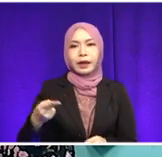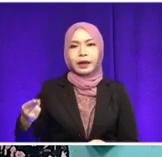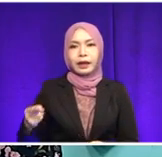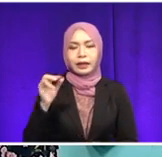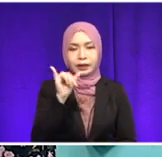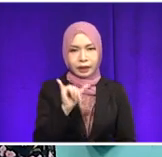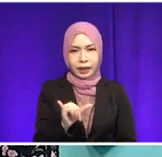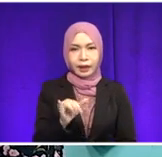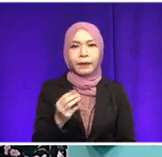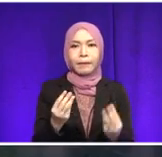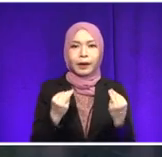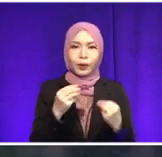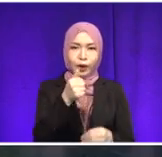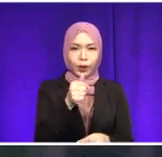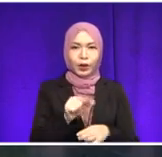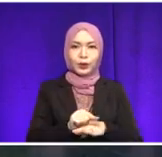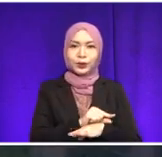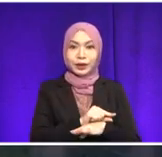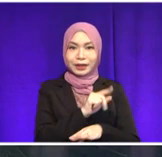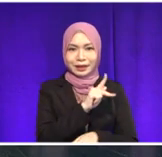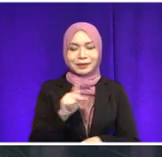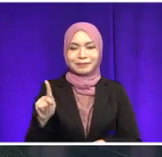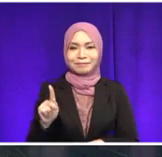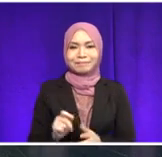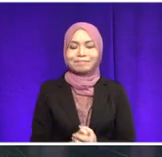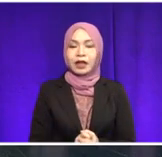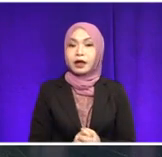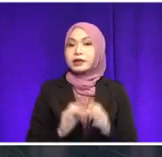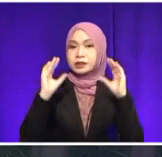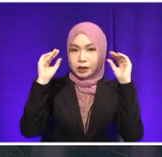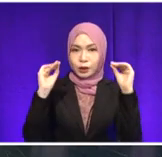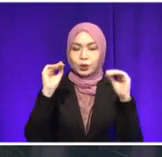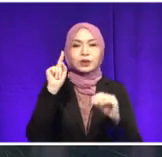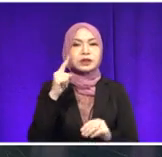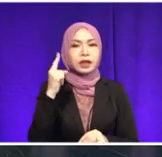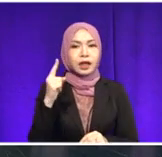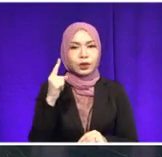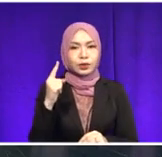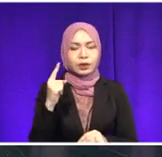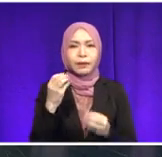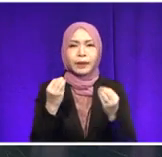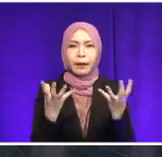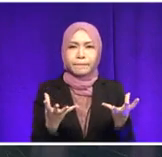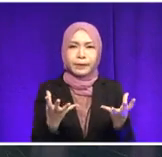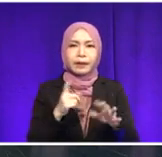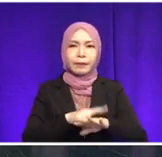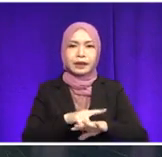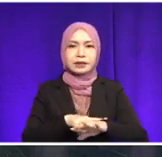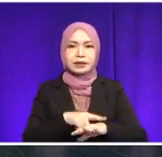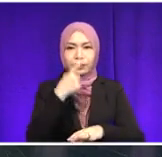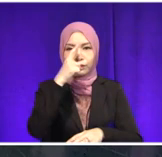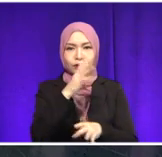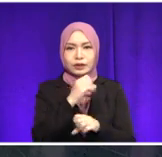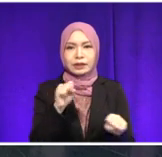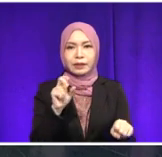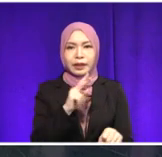dan sebagainya untuk siapkan satu lakaran nih Iya berapa itu masih ada selalunya lah oke